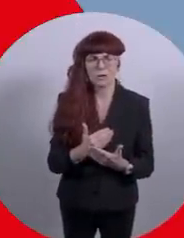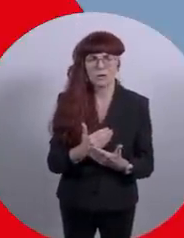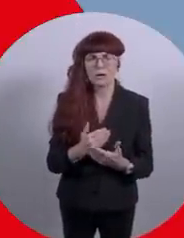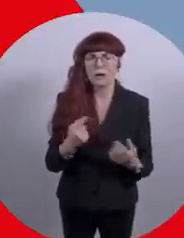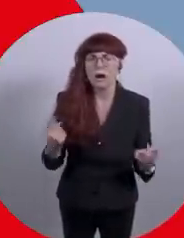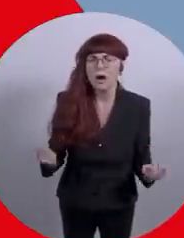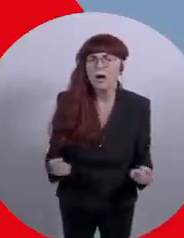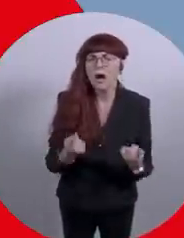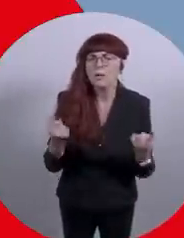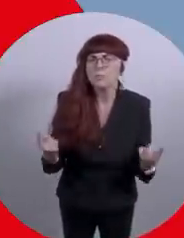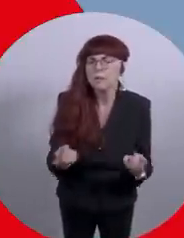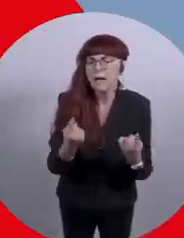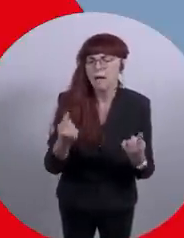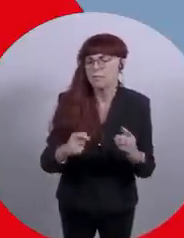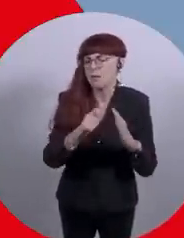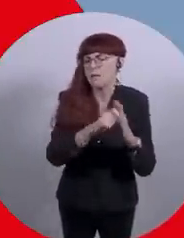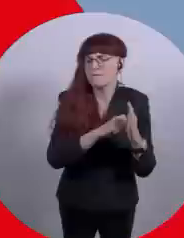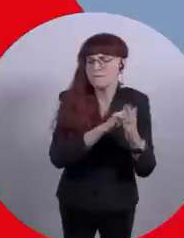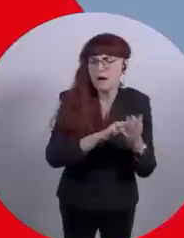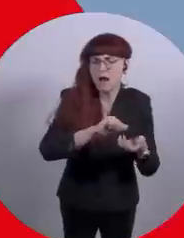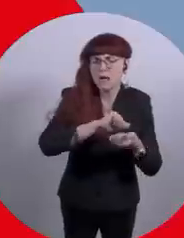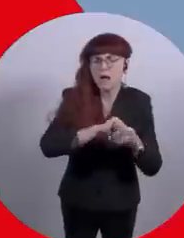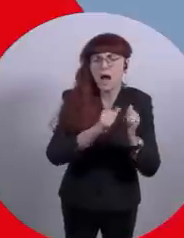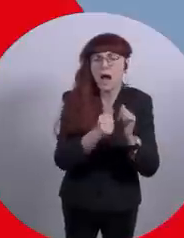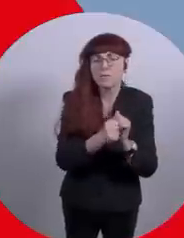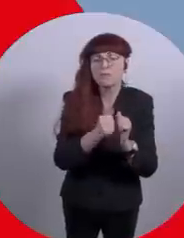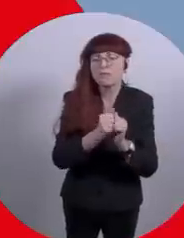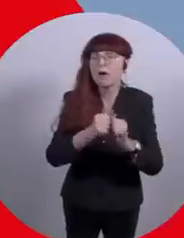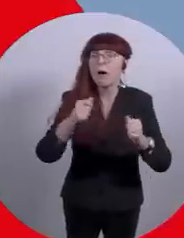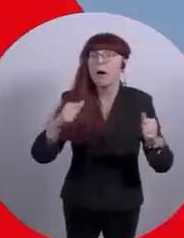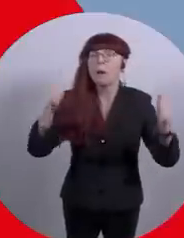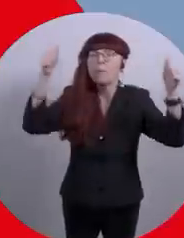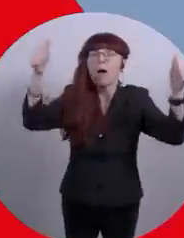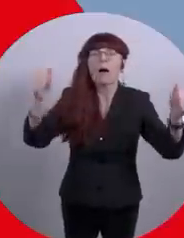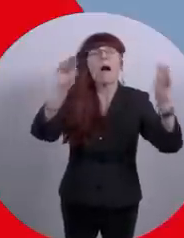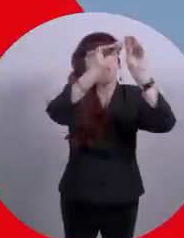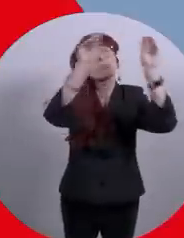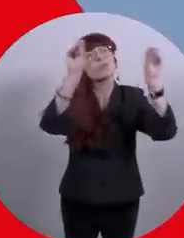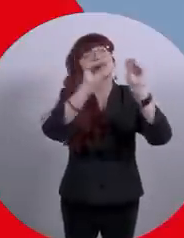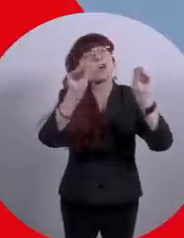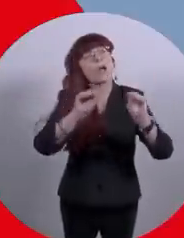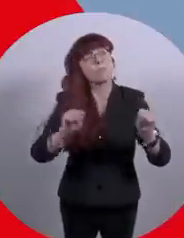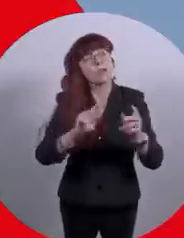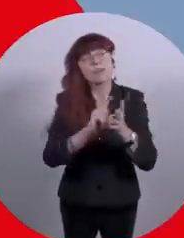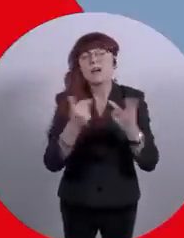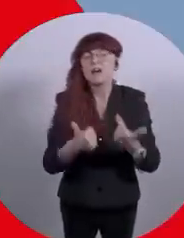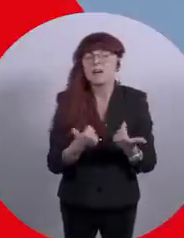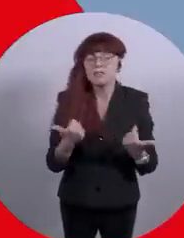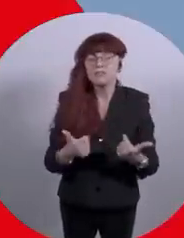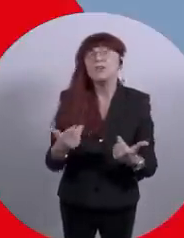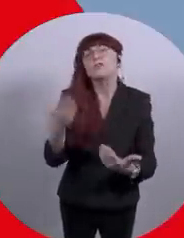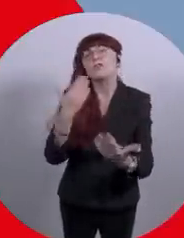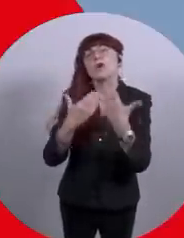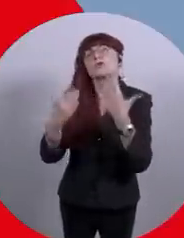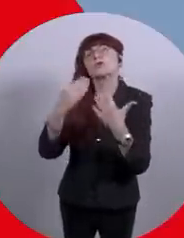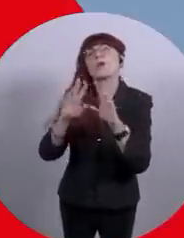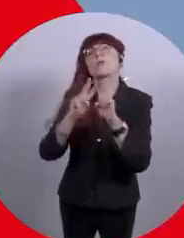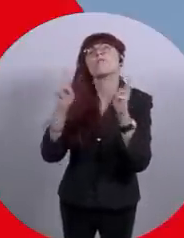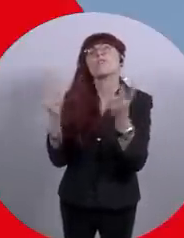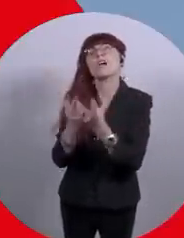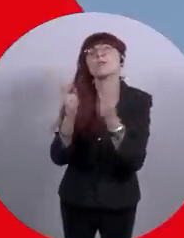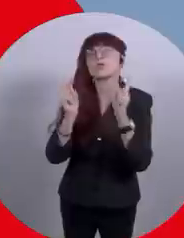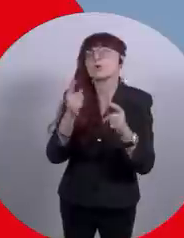bei Wahlkämpfen Dinge zu plakatieren wie wir uns die Welt vorstellen wie wir uns die Gesellschaft vorstellen